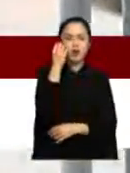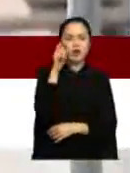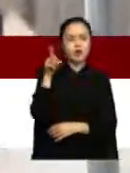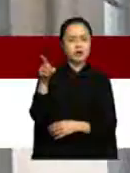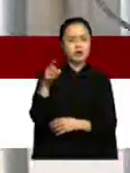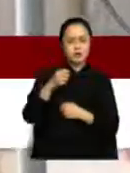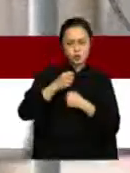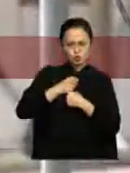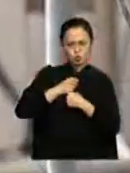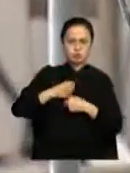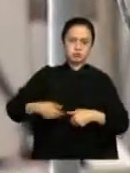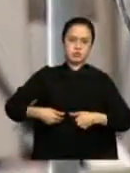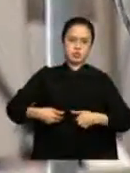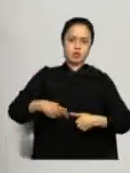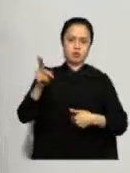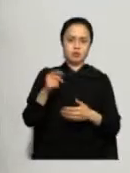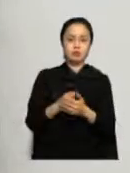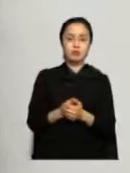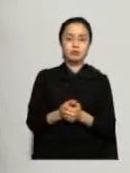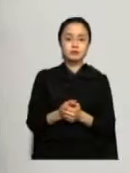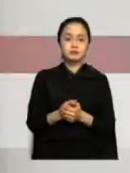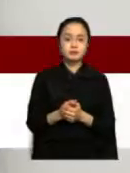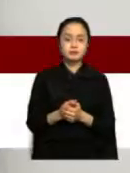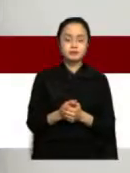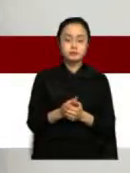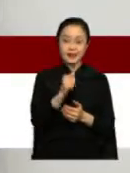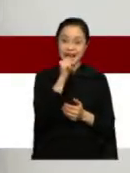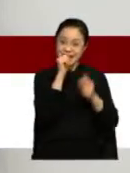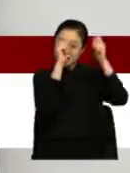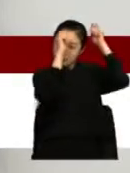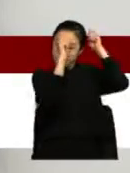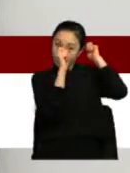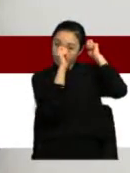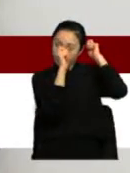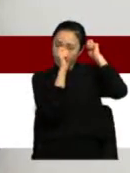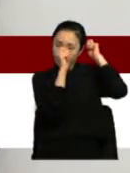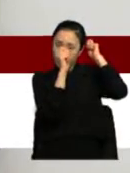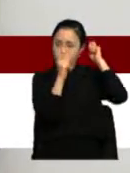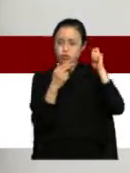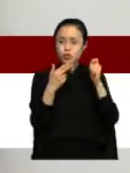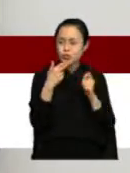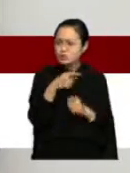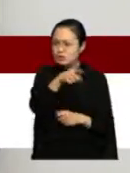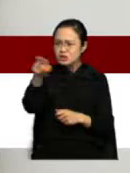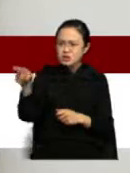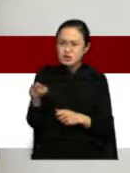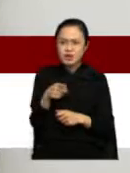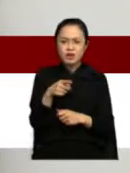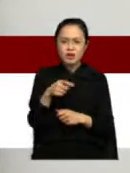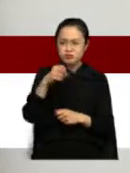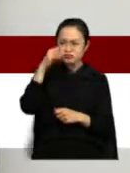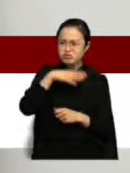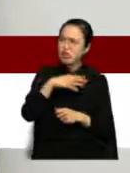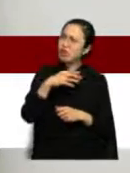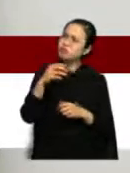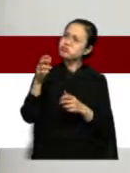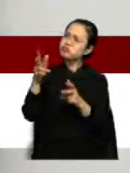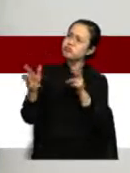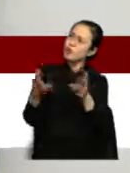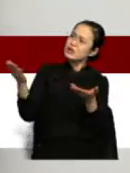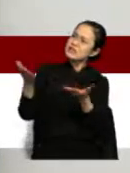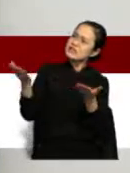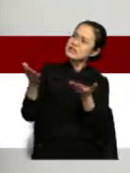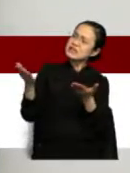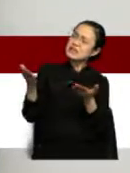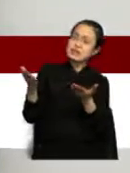안전대책이 필요하다는 의견도 제시됩니다. 안전모를 제대로 착용도 안 하고 민원인들이 올 때의 안내라든가 좀